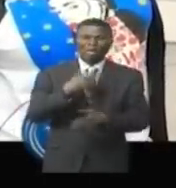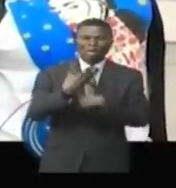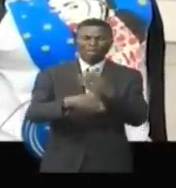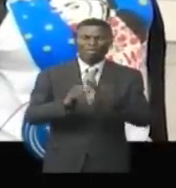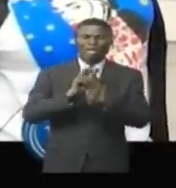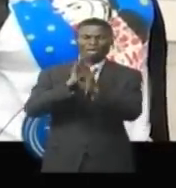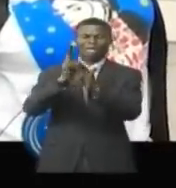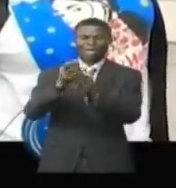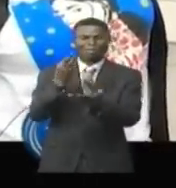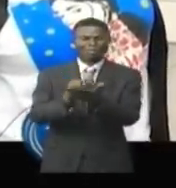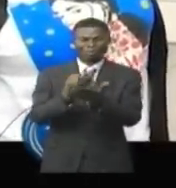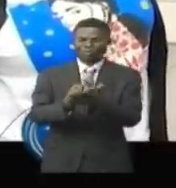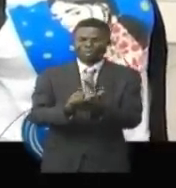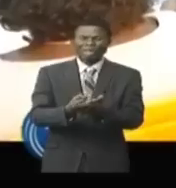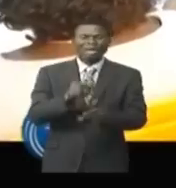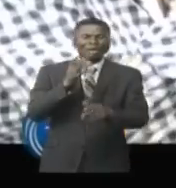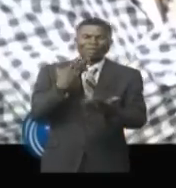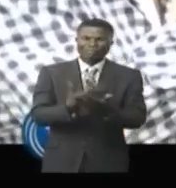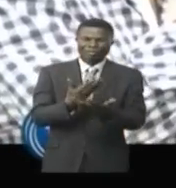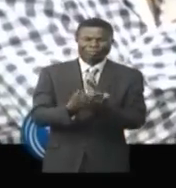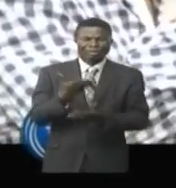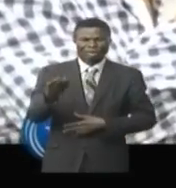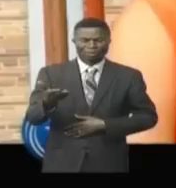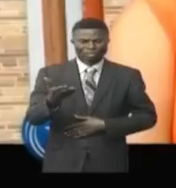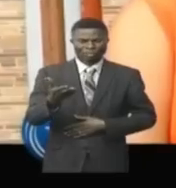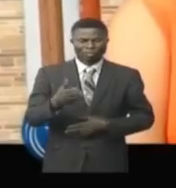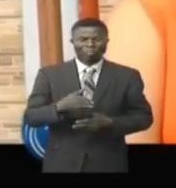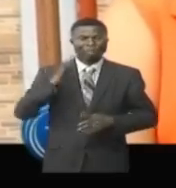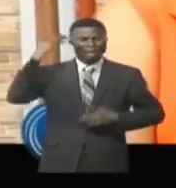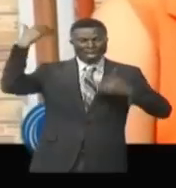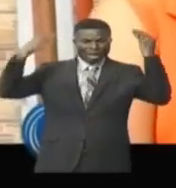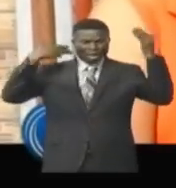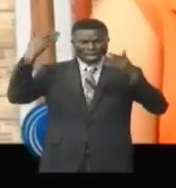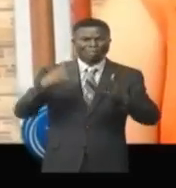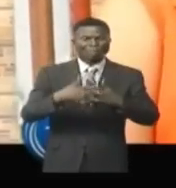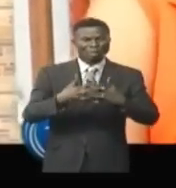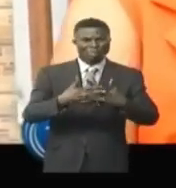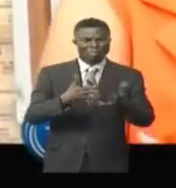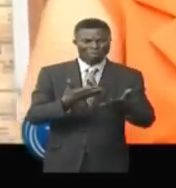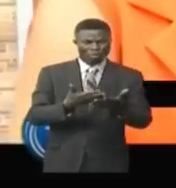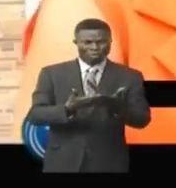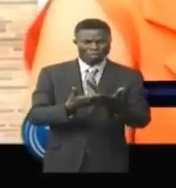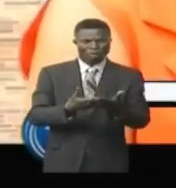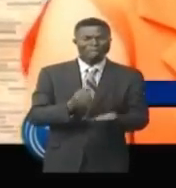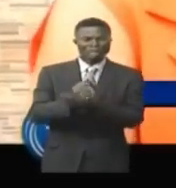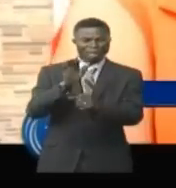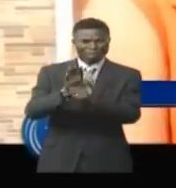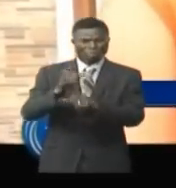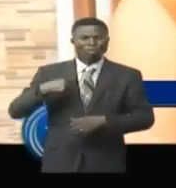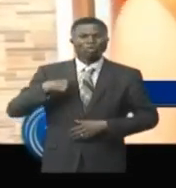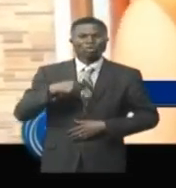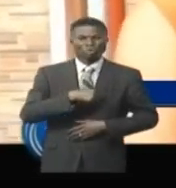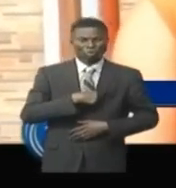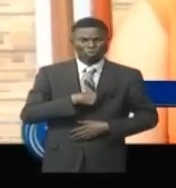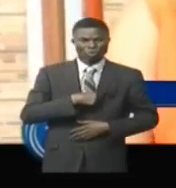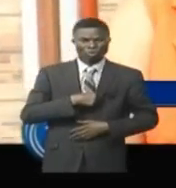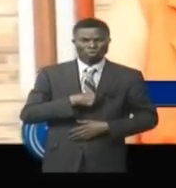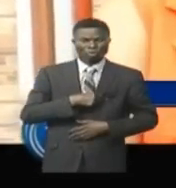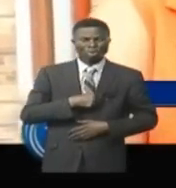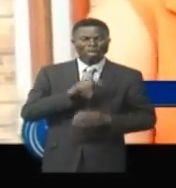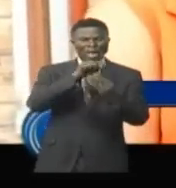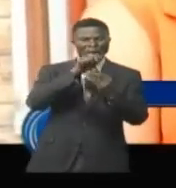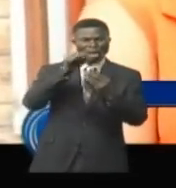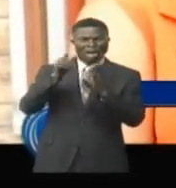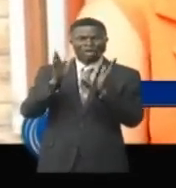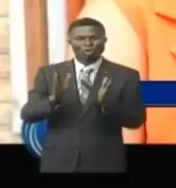états financiers à temps réel. La pratique des logiciels, ça va beaucoup nous aider à mettre la comptabilité de